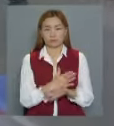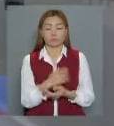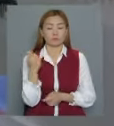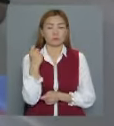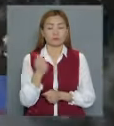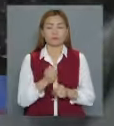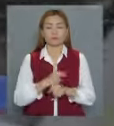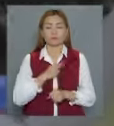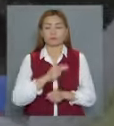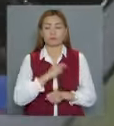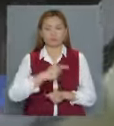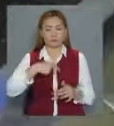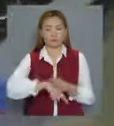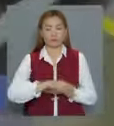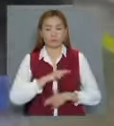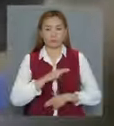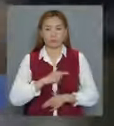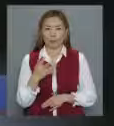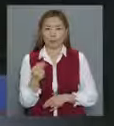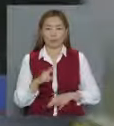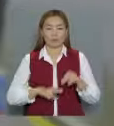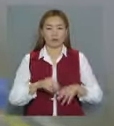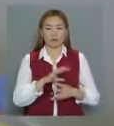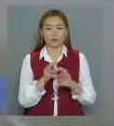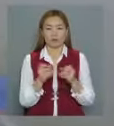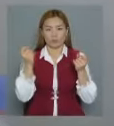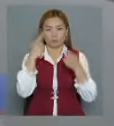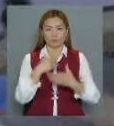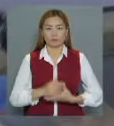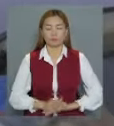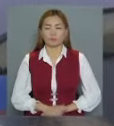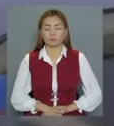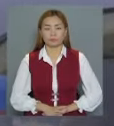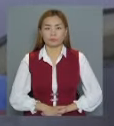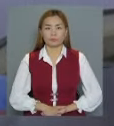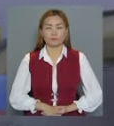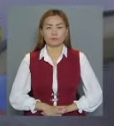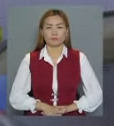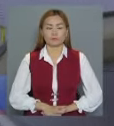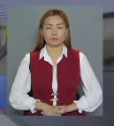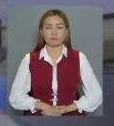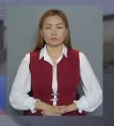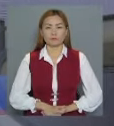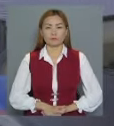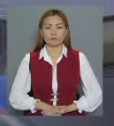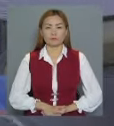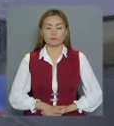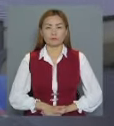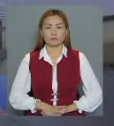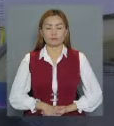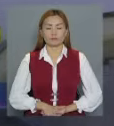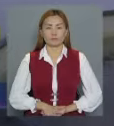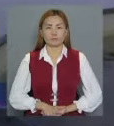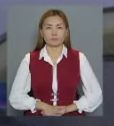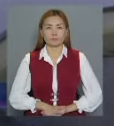шаруашылық нысанындағы ішкі жұмыс барысымен құрылғыларымен танысты. Ну, как вы знаете, наша область давно и